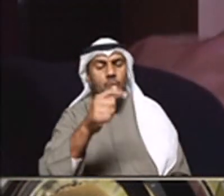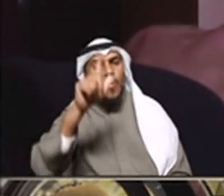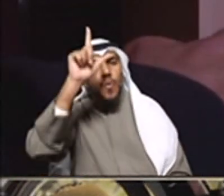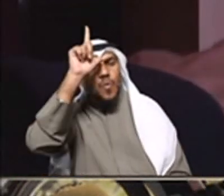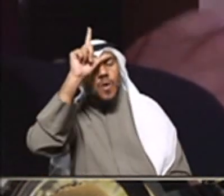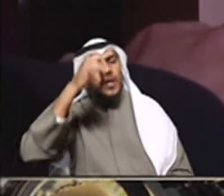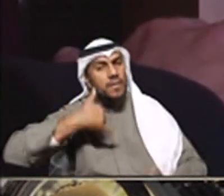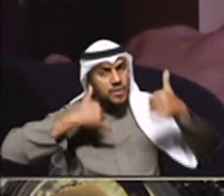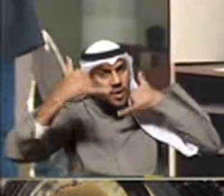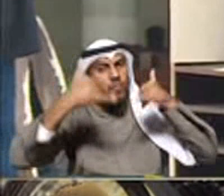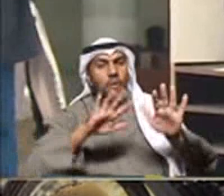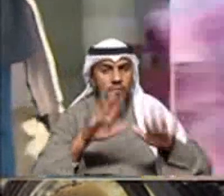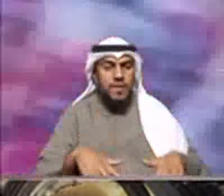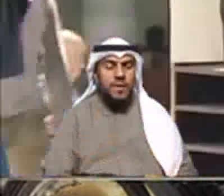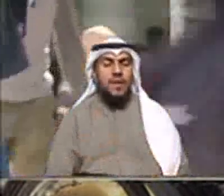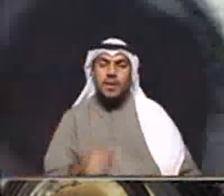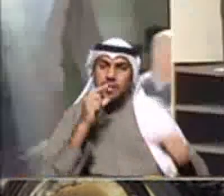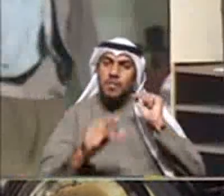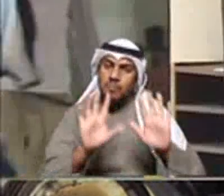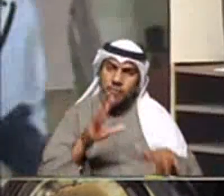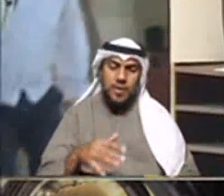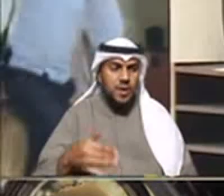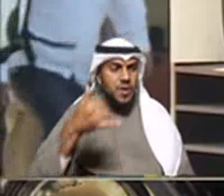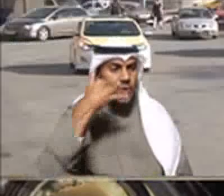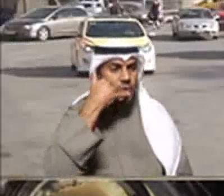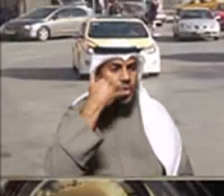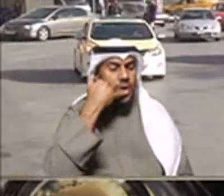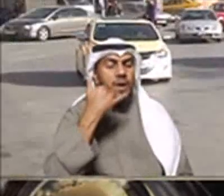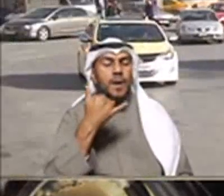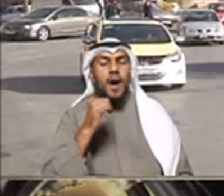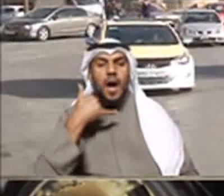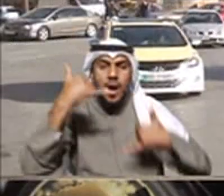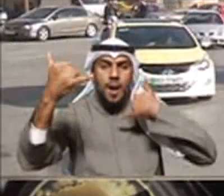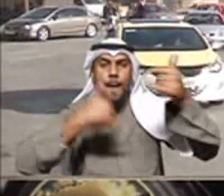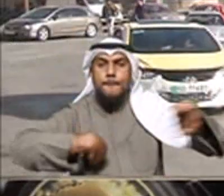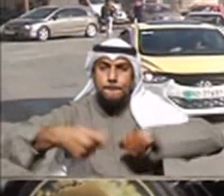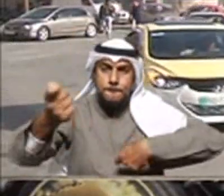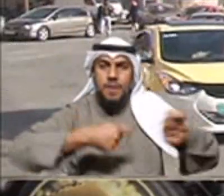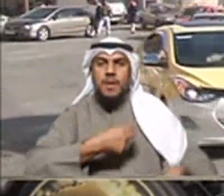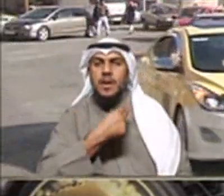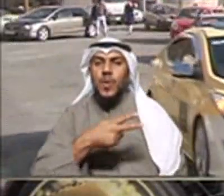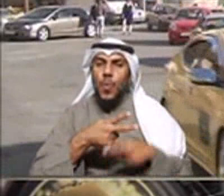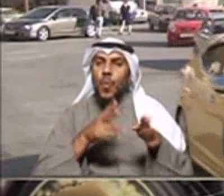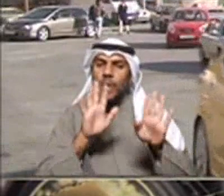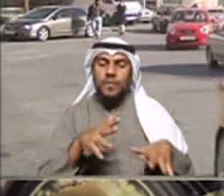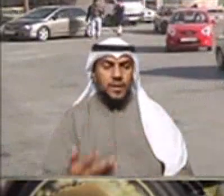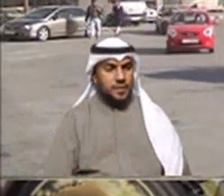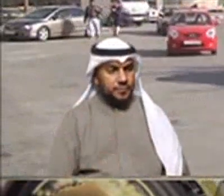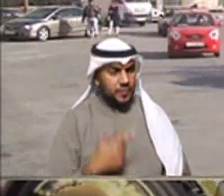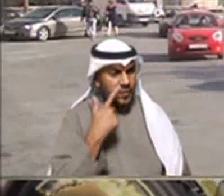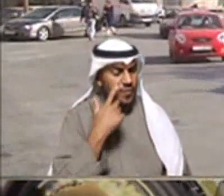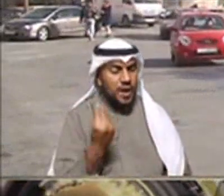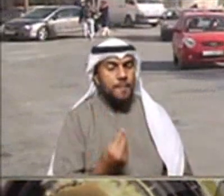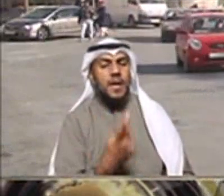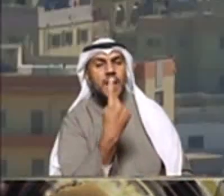الاتصالات وتتوج كأكبر استثمار عربي وأجنبي في هذا المجال، وقد أعلنت هذا العام عن أكثر من